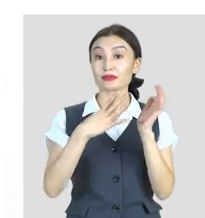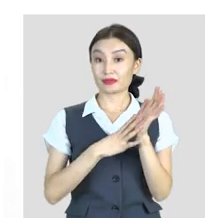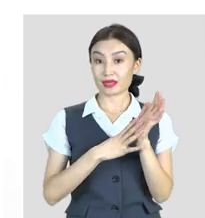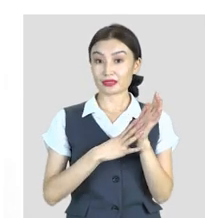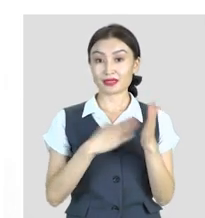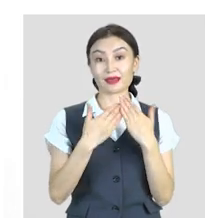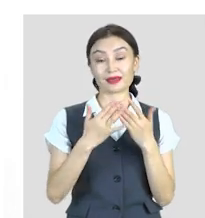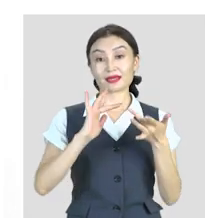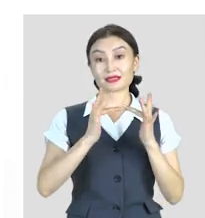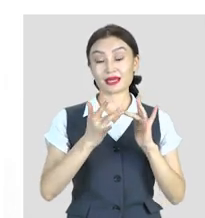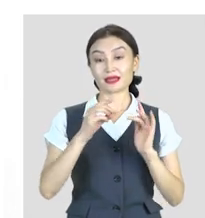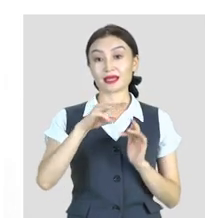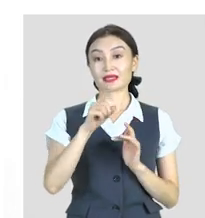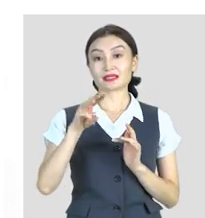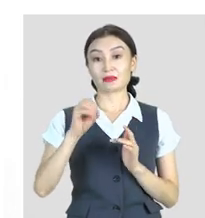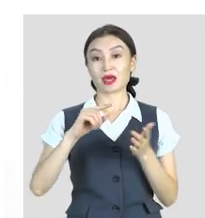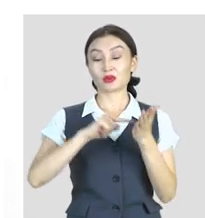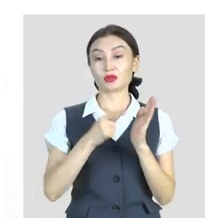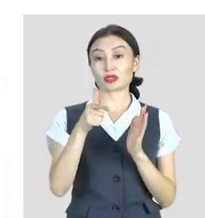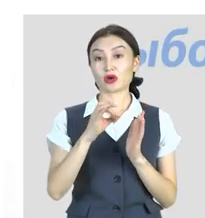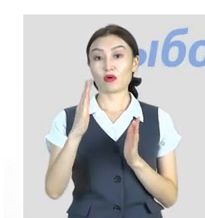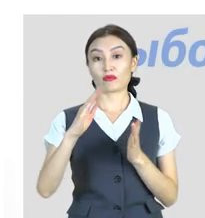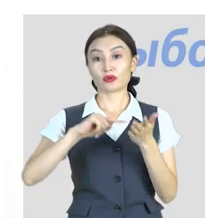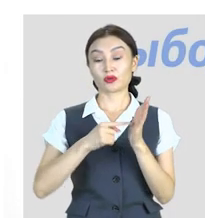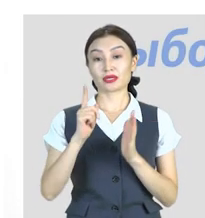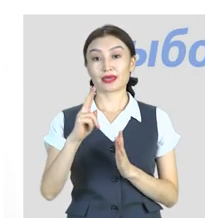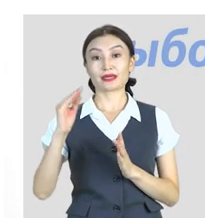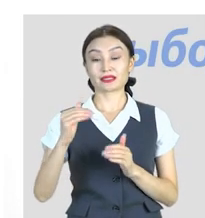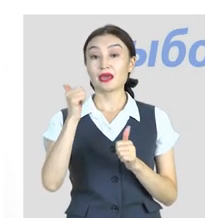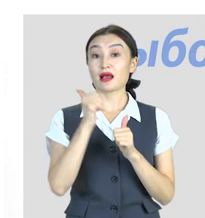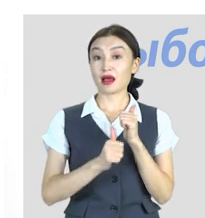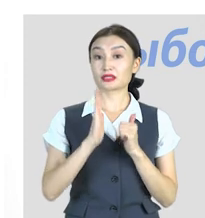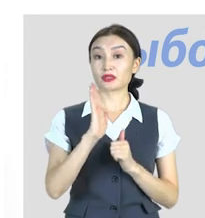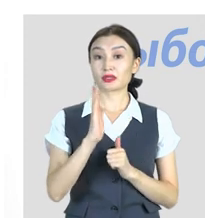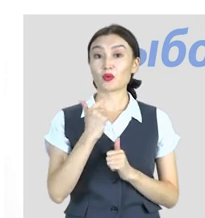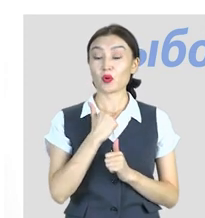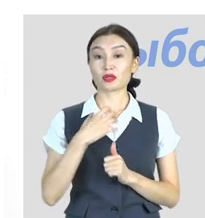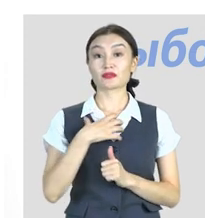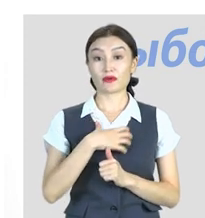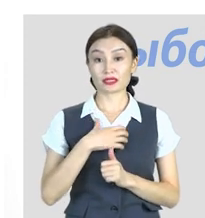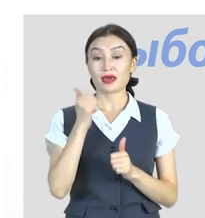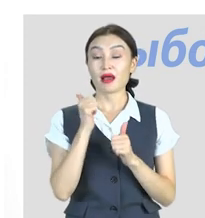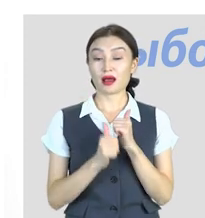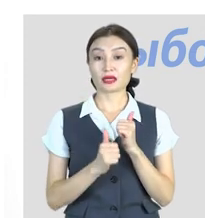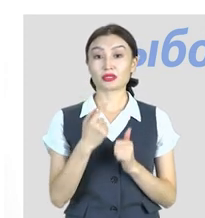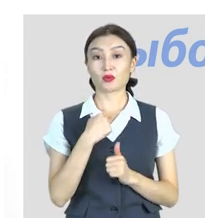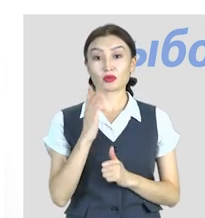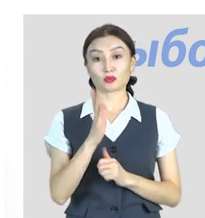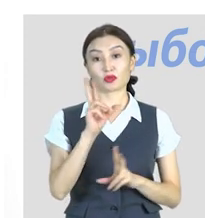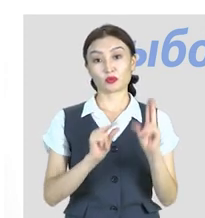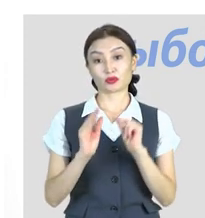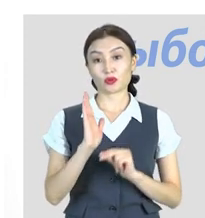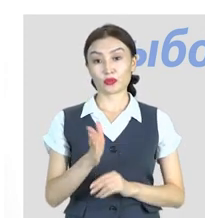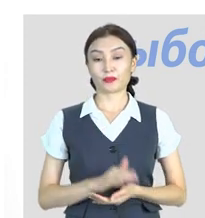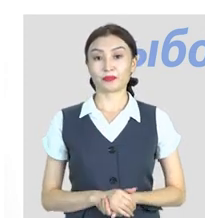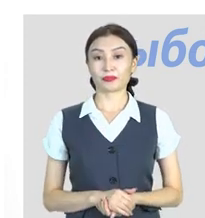1255-119 или на сайте tizme.gov.kg. Каждый голос важен. Каждый голос будет учтен.